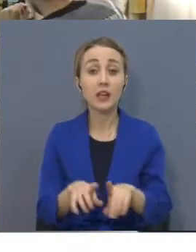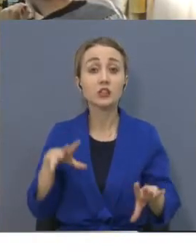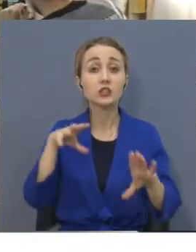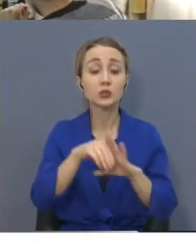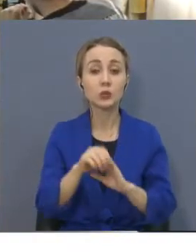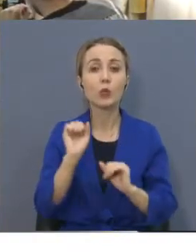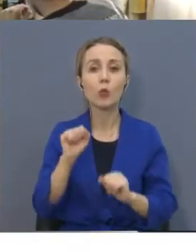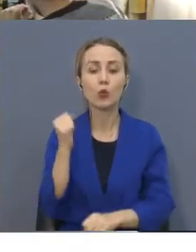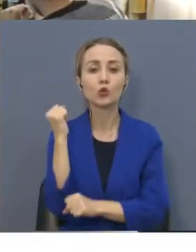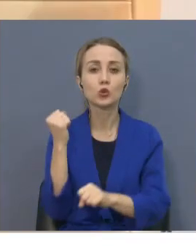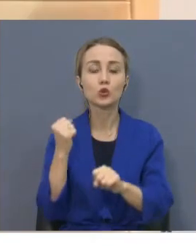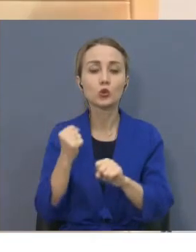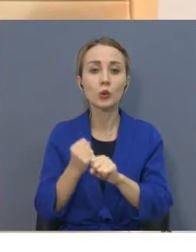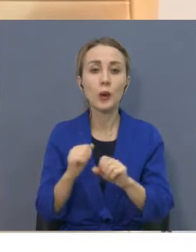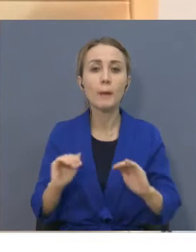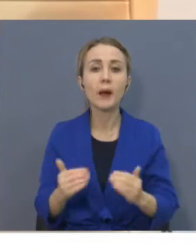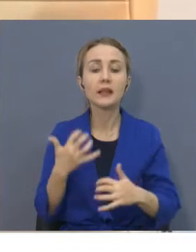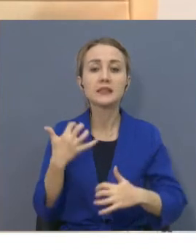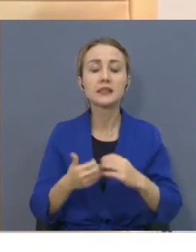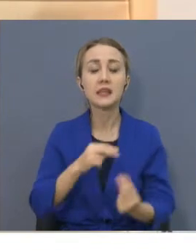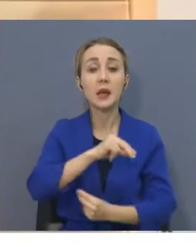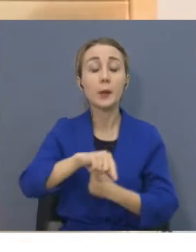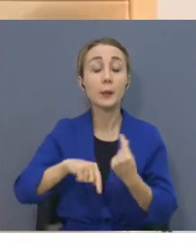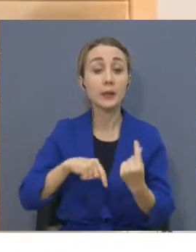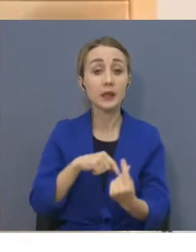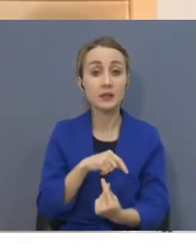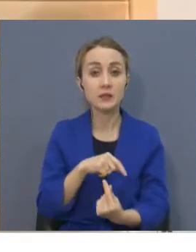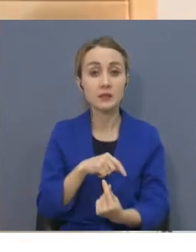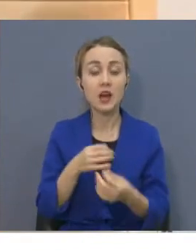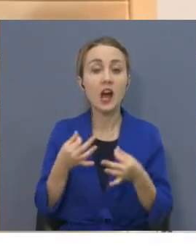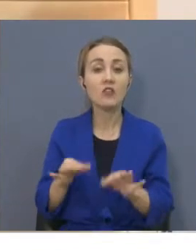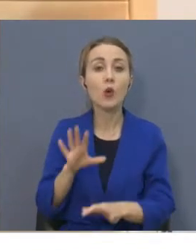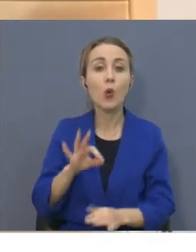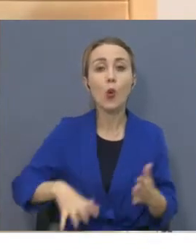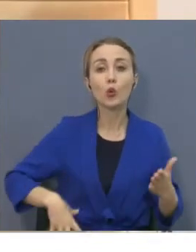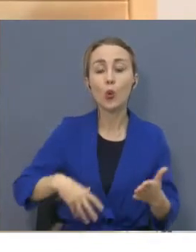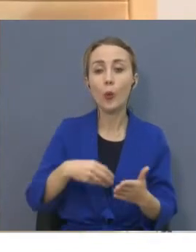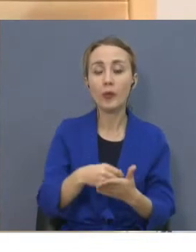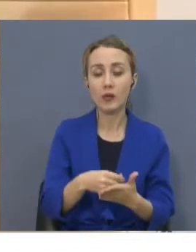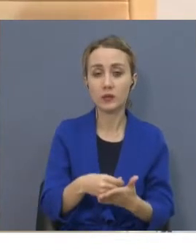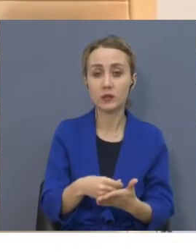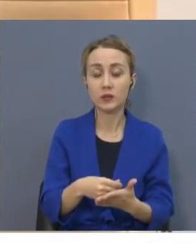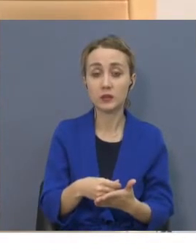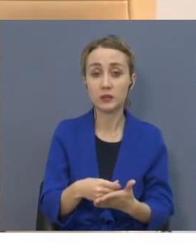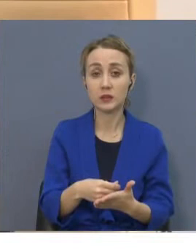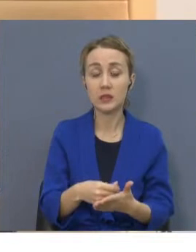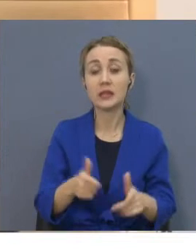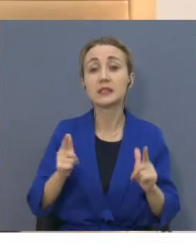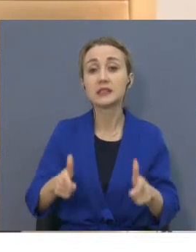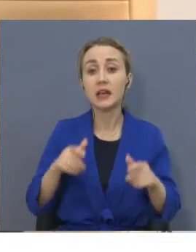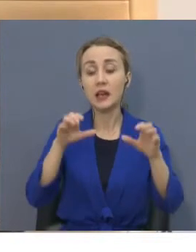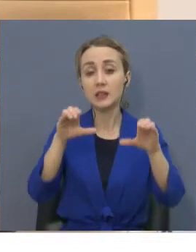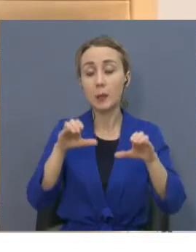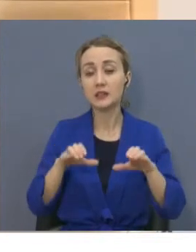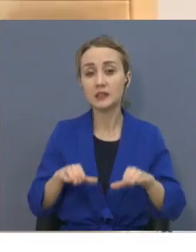могут оказаться работники субъектов малого и среднего бизнеса, освобожденных от уплаты взносов и отчислений, согласно постановлению